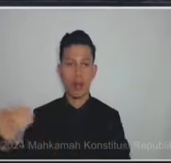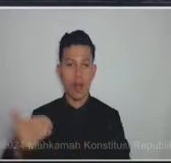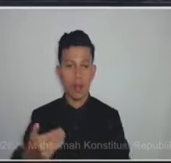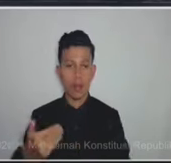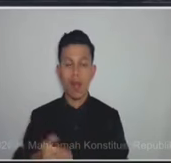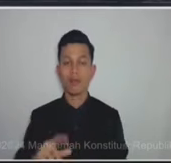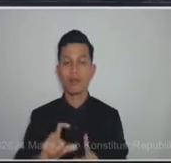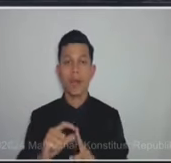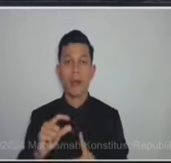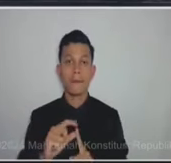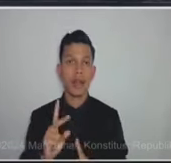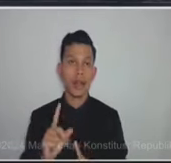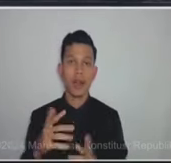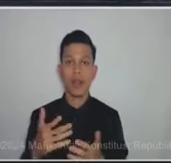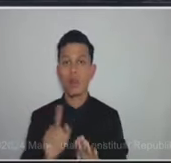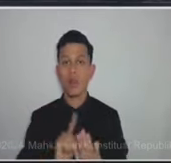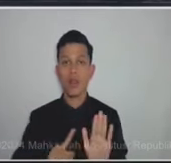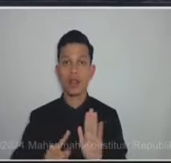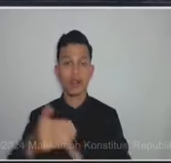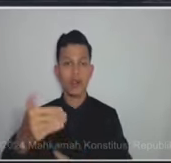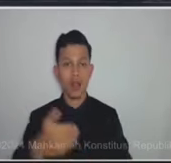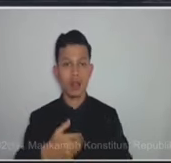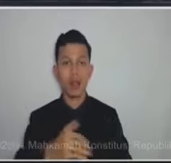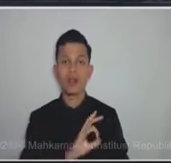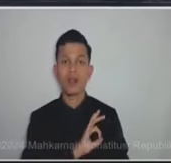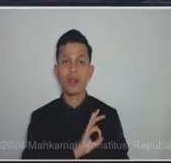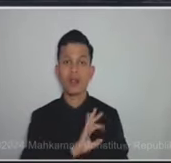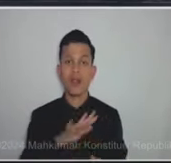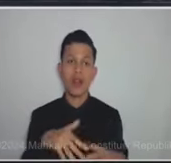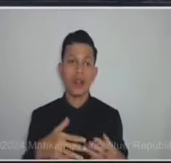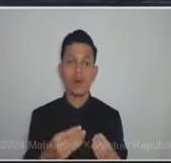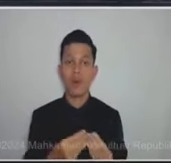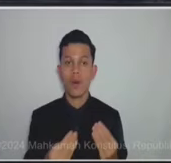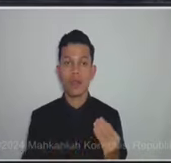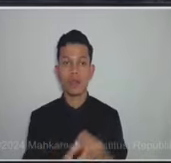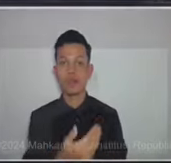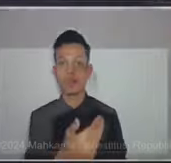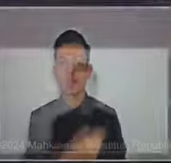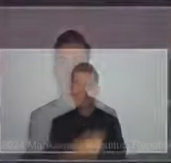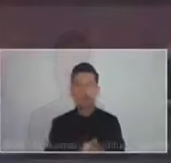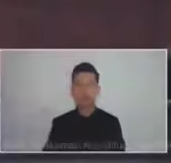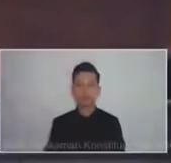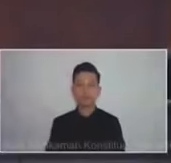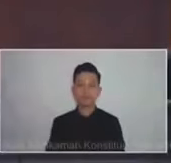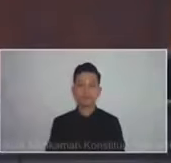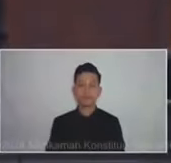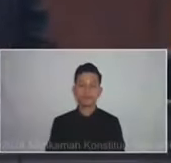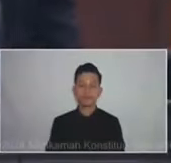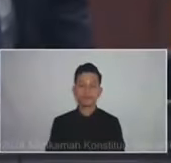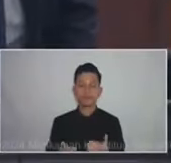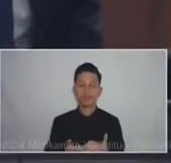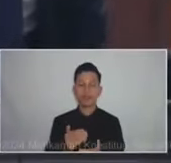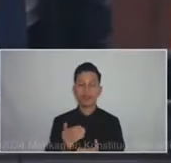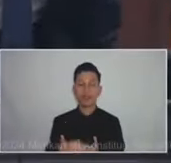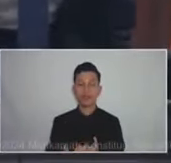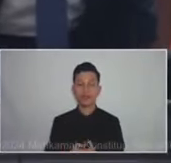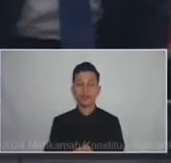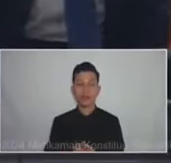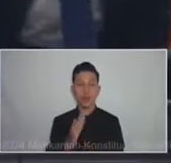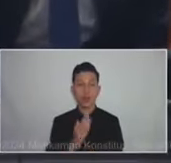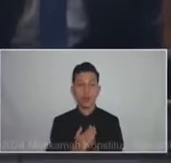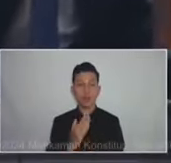pakaian rakyat atau yang mewakili dan presiden atau yang mewakili dilanjutkan putusan